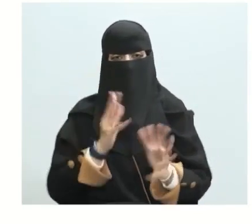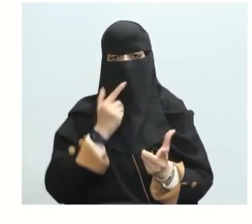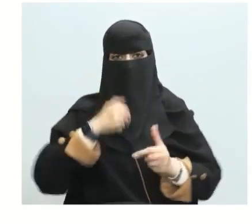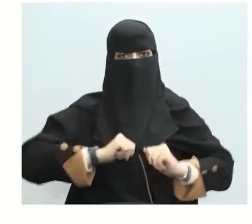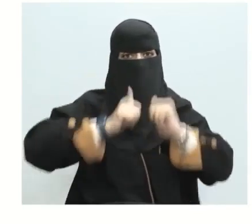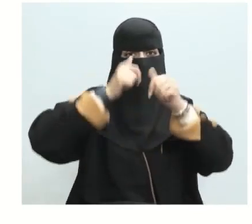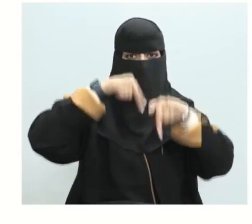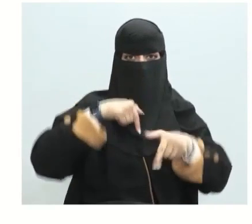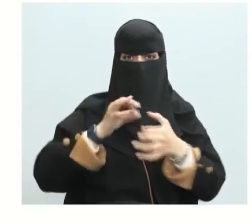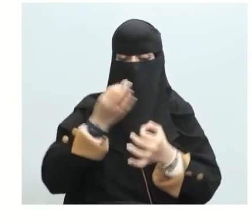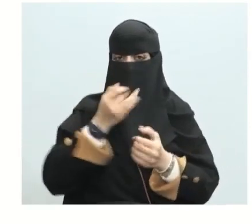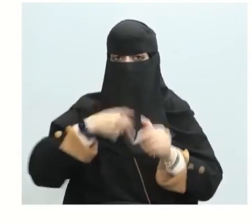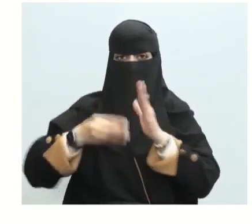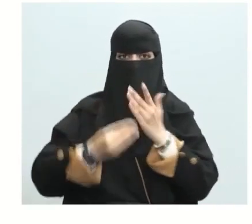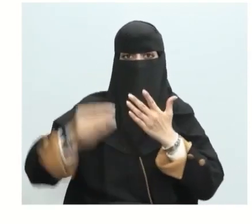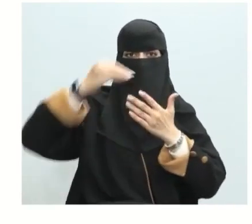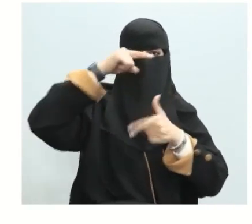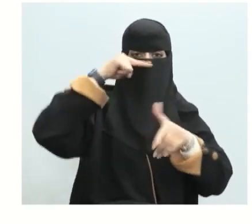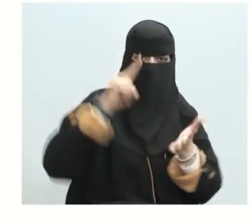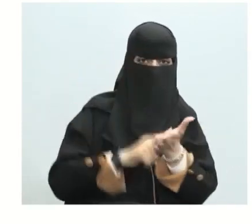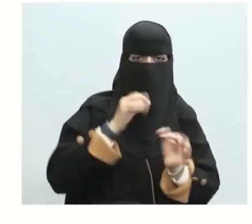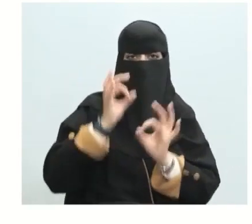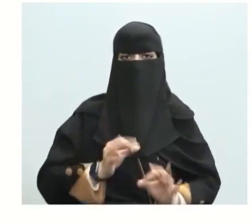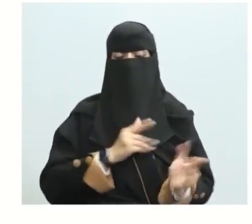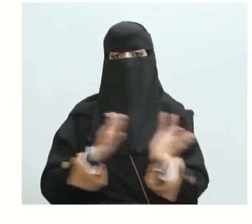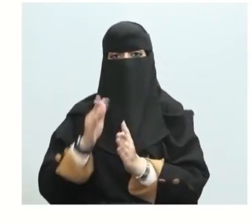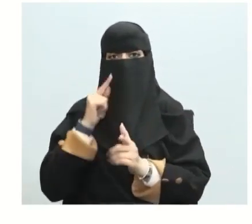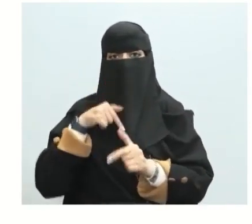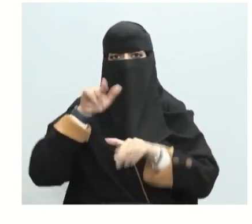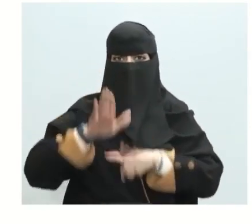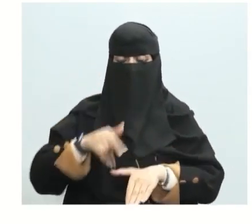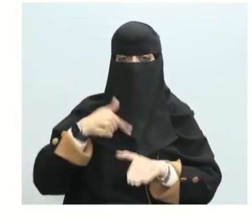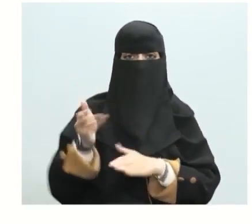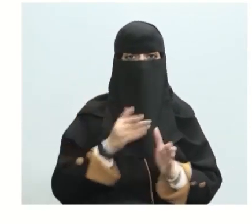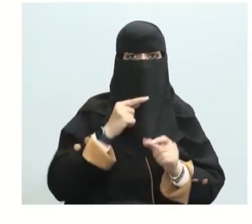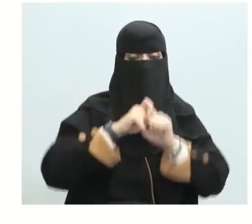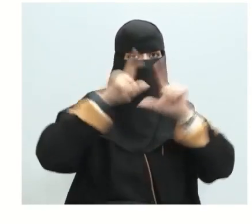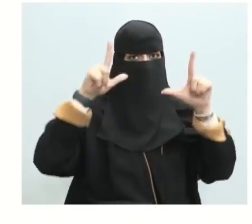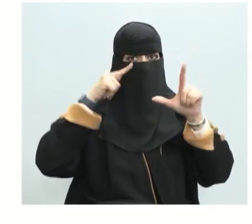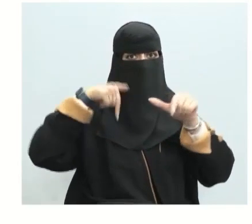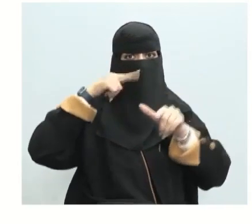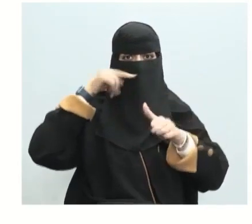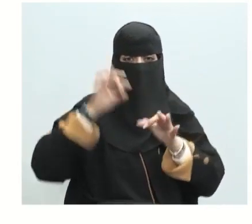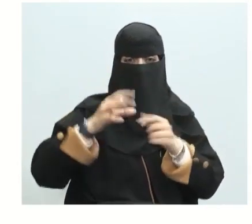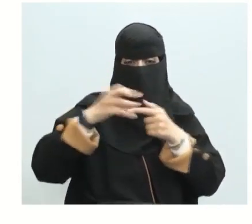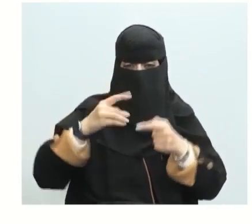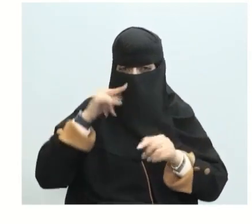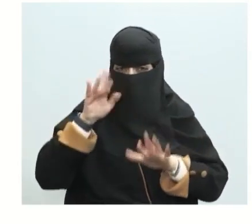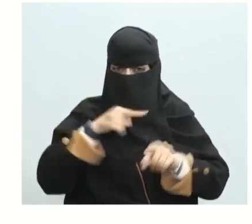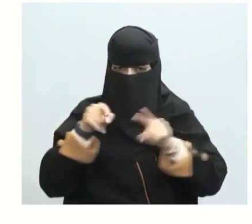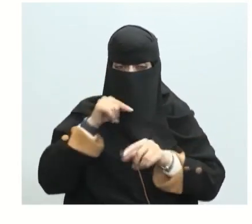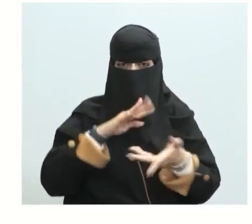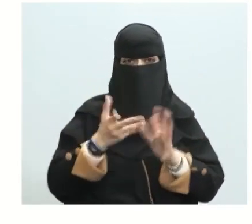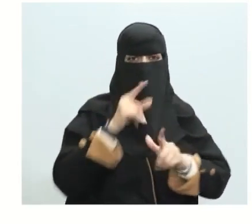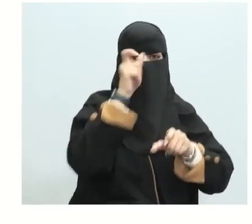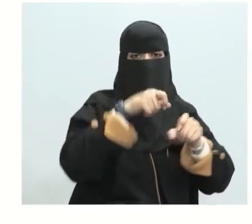اقامه حديث مع الاخرين خطوه بخطوه وما يجب ان نلتزم به اثناء ذلك وابرز العيوب التي يقع فيها الناس اثناء